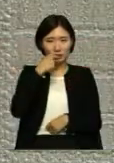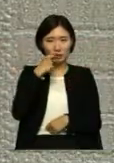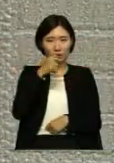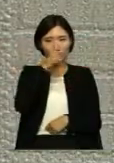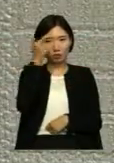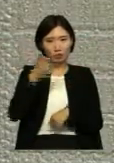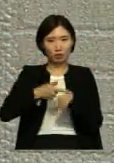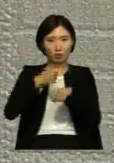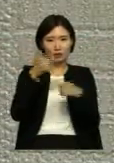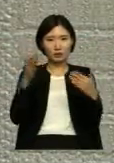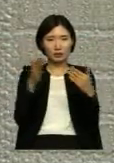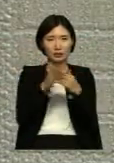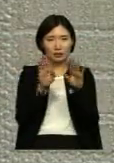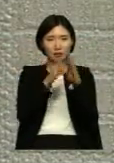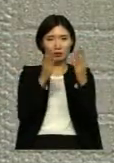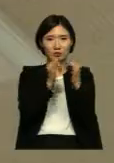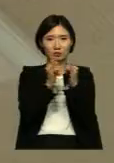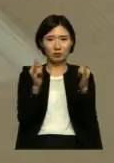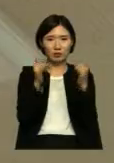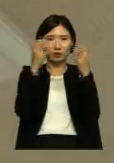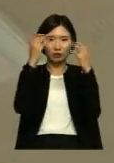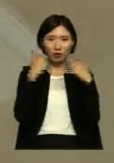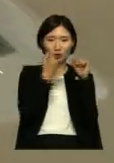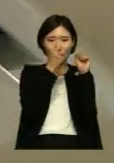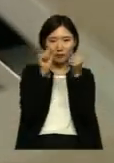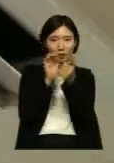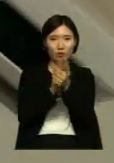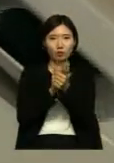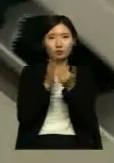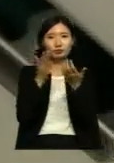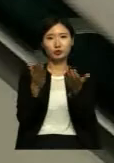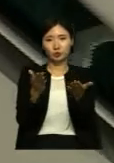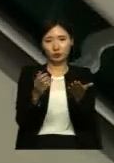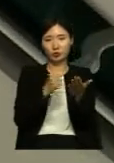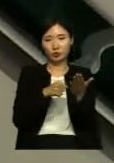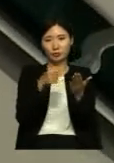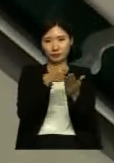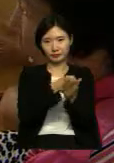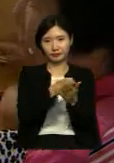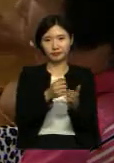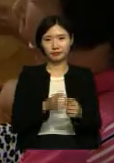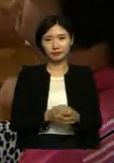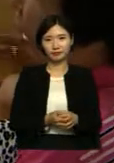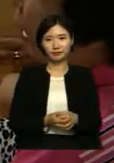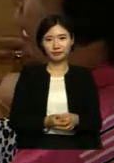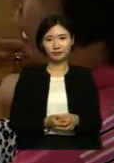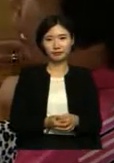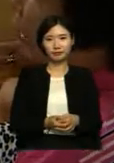6시까지 개방해 시민들이 무더위를 피하는 데 도움을 주기로 했다고 덧붙였습니다.